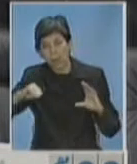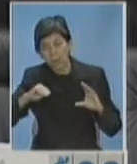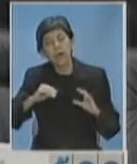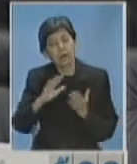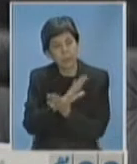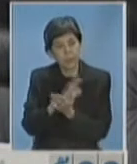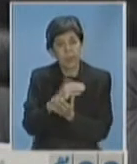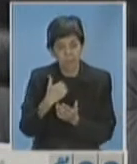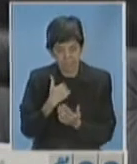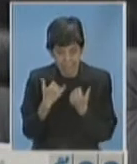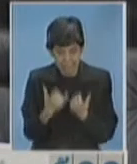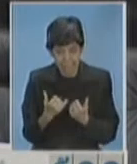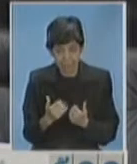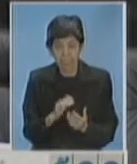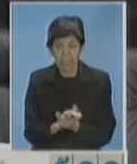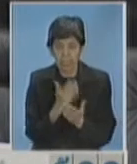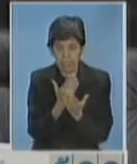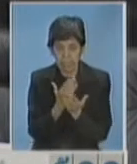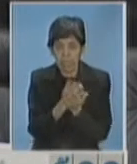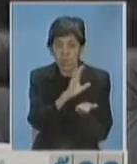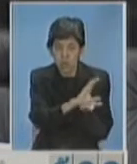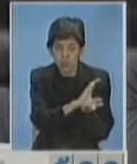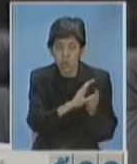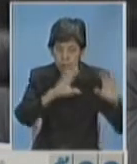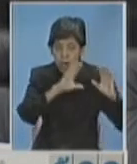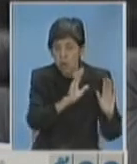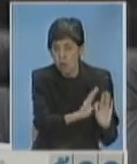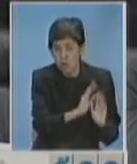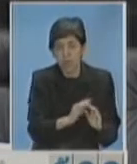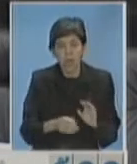เอกสารในท่านมานะคะว่าปัจจุบันเนี่ยได้ใช้เงินคงคลังไปแล้วนะคะ